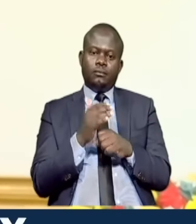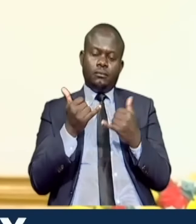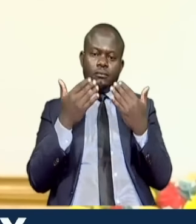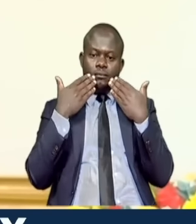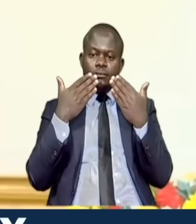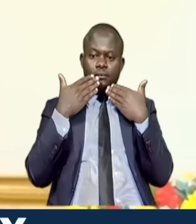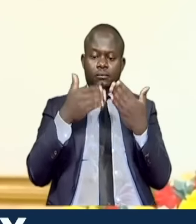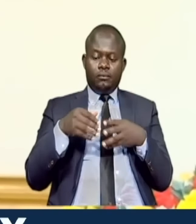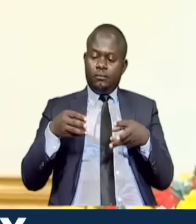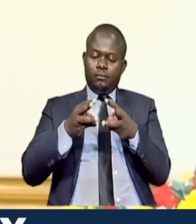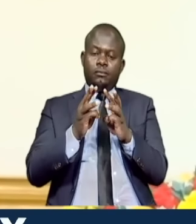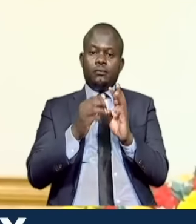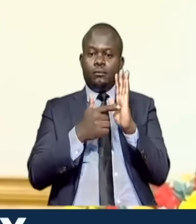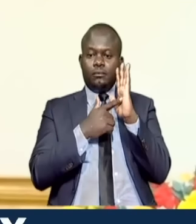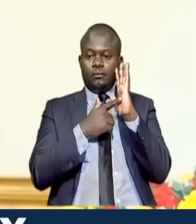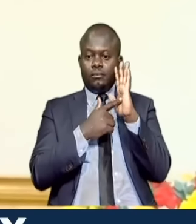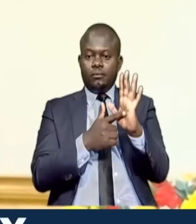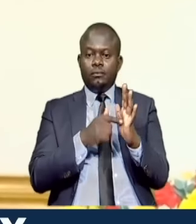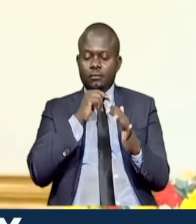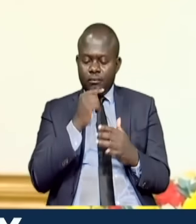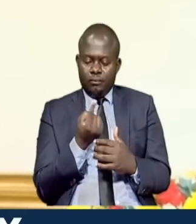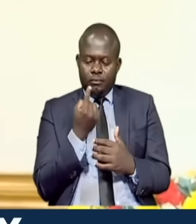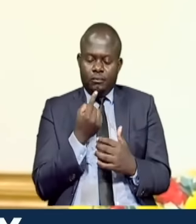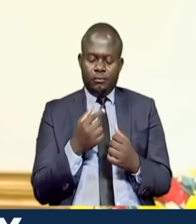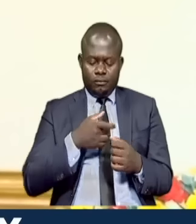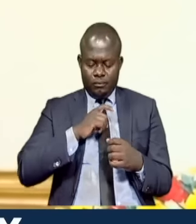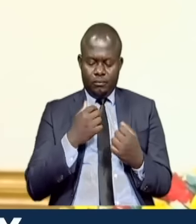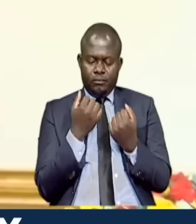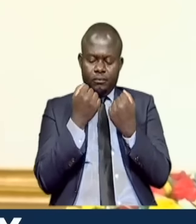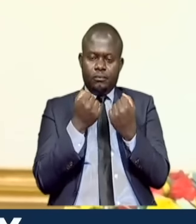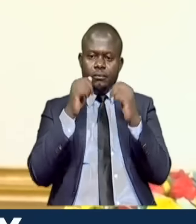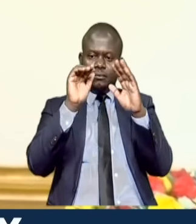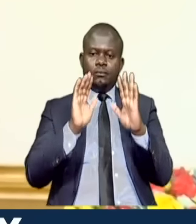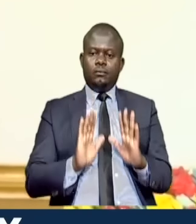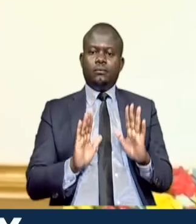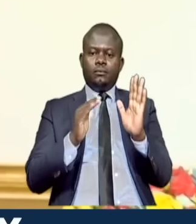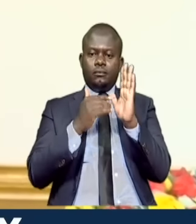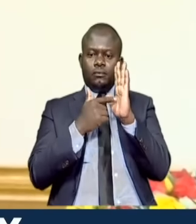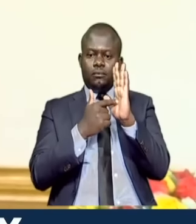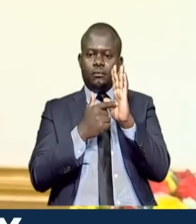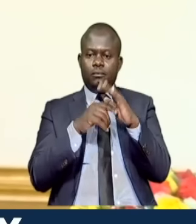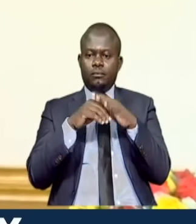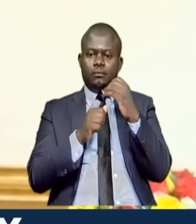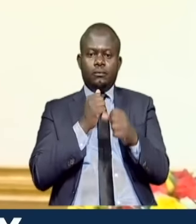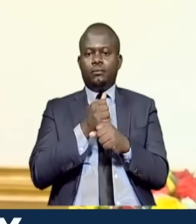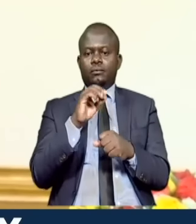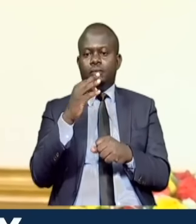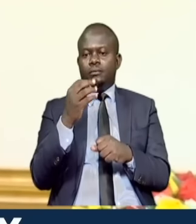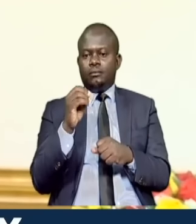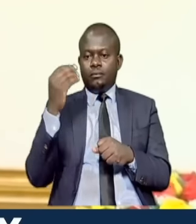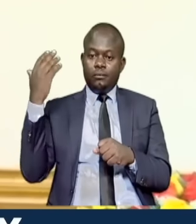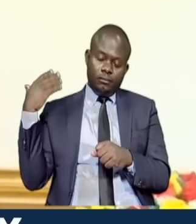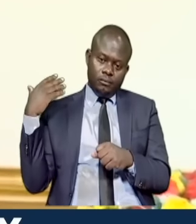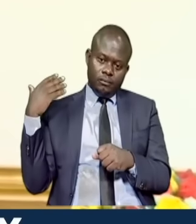ndashimira uburyo mwaranzwe n'ubudaheranwa n'ubutwari budasanzwe mwagaragaje mu myaka 30